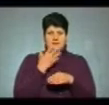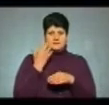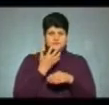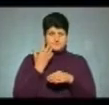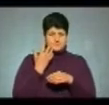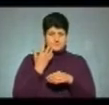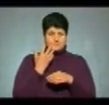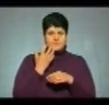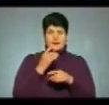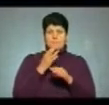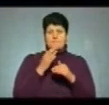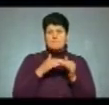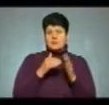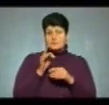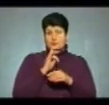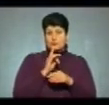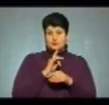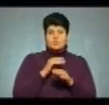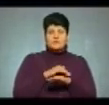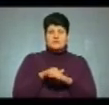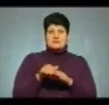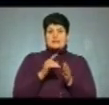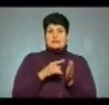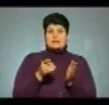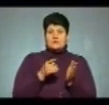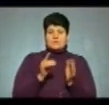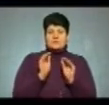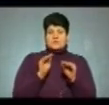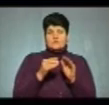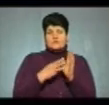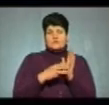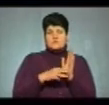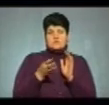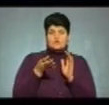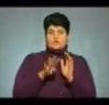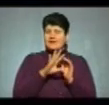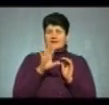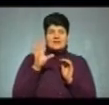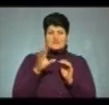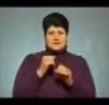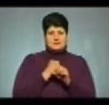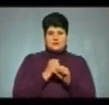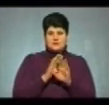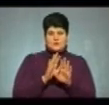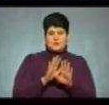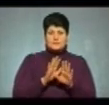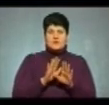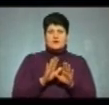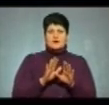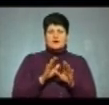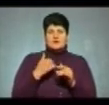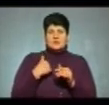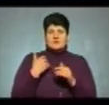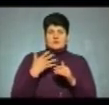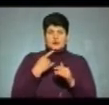Фактично, поки що по місті Тернополю їх встановлено більше 80 одиниць, але не всі задіяні. По ОСББ, як я вже